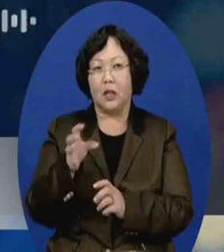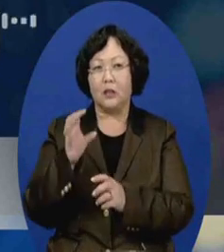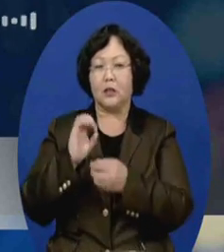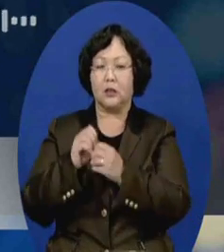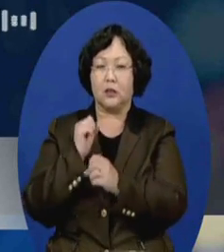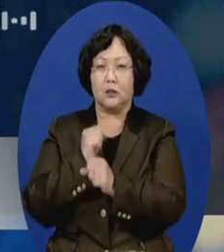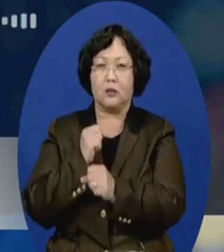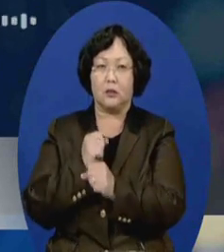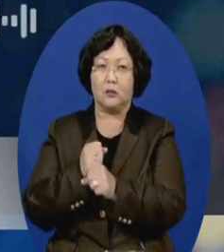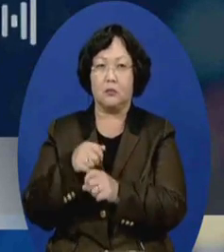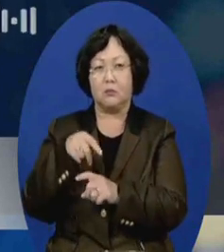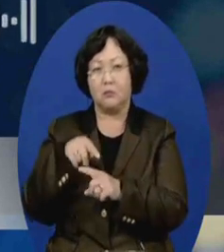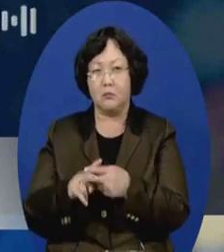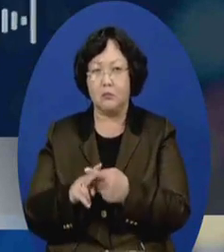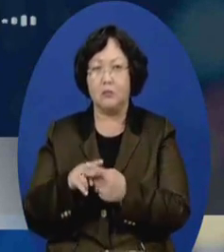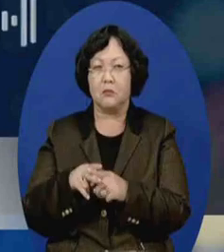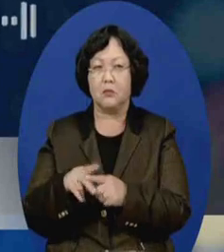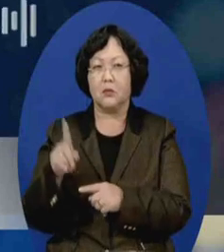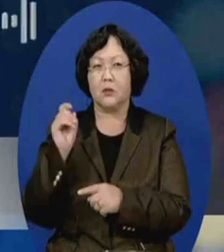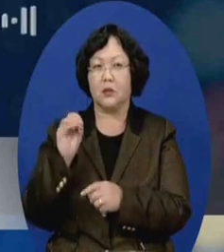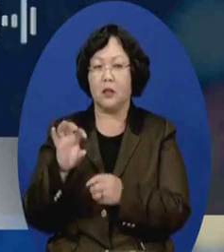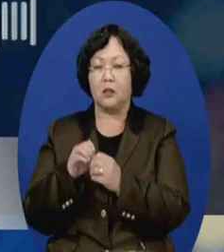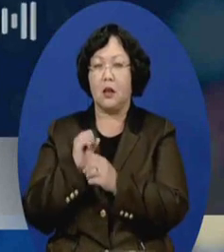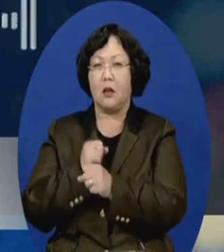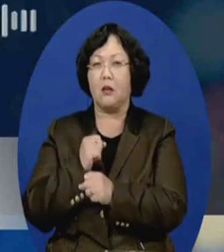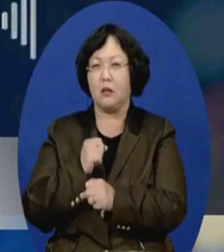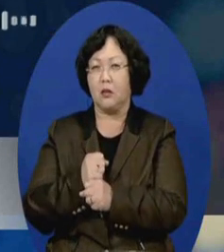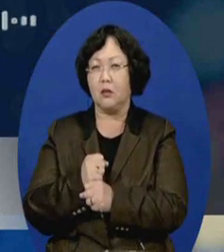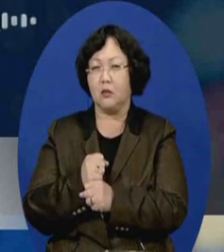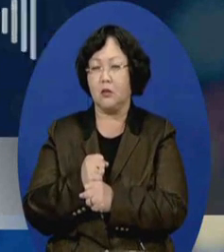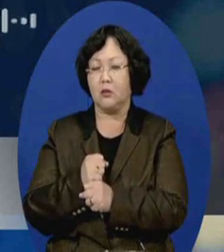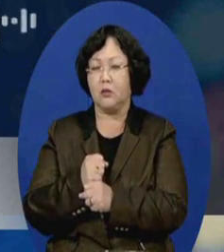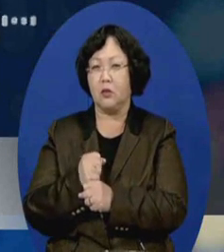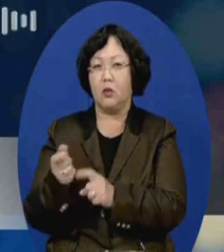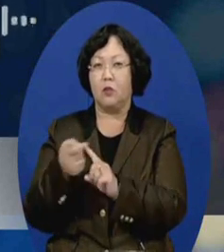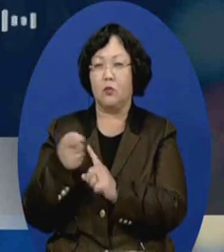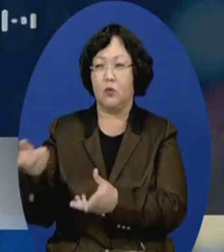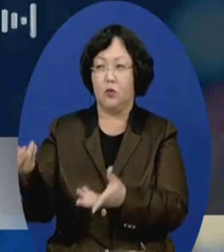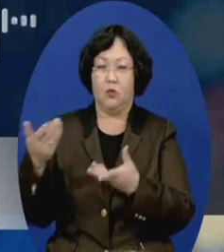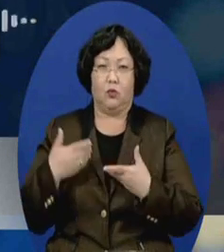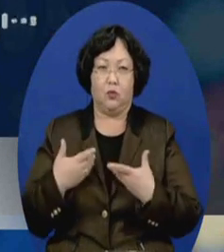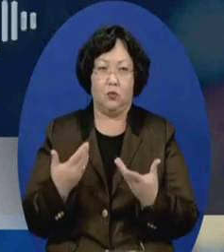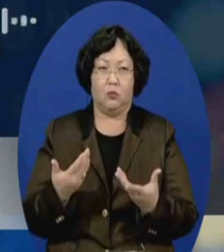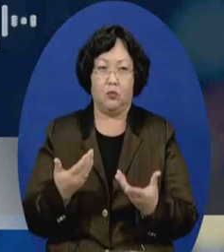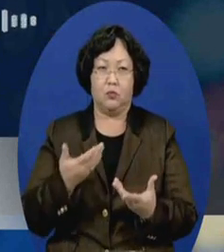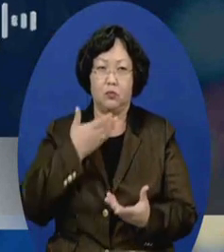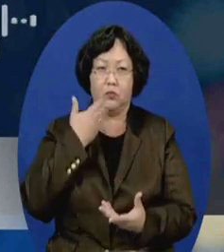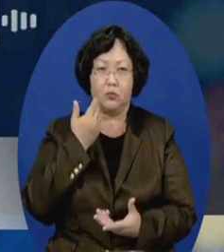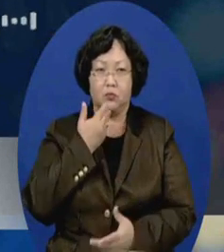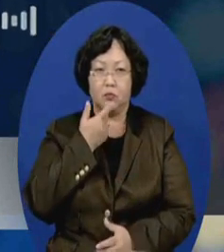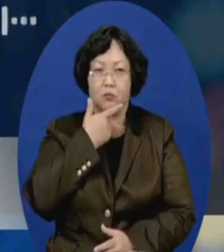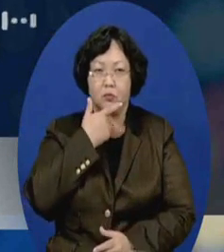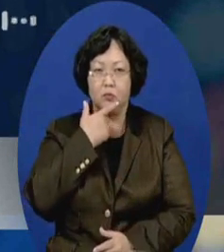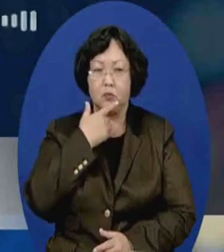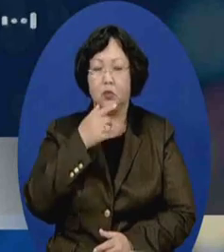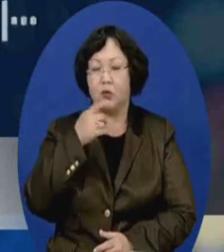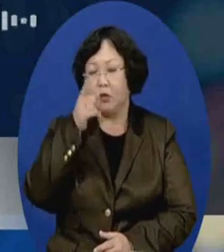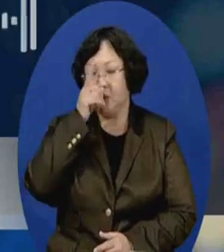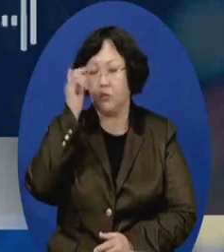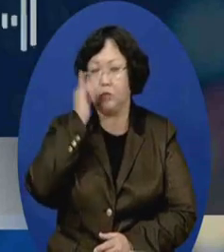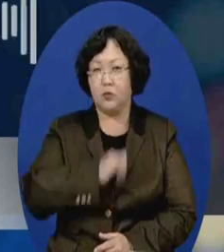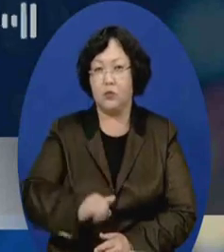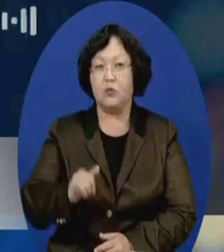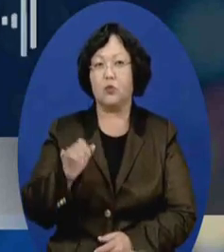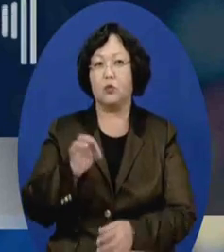ба 9 сард. Энэ урсгал засвар нь өөр ингээд үржилж байгаа учраас энд бол үнэлэлт хийж чадахгүй нэг. Хавьд том сая олон дотоод сонгууль боллоо